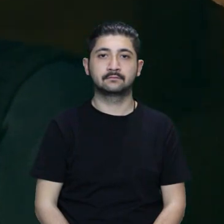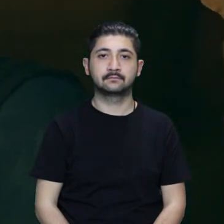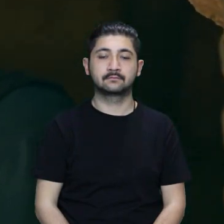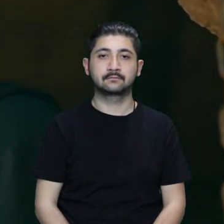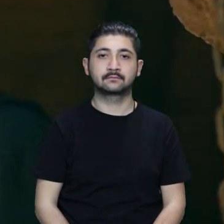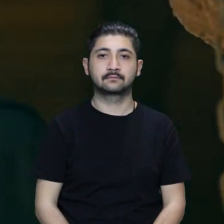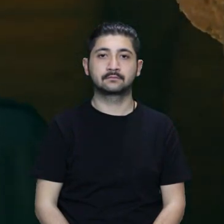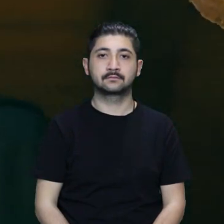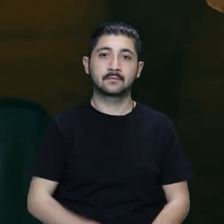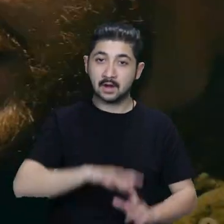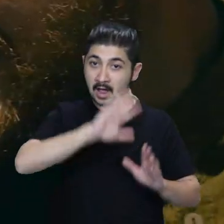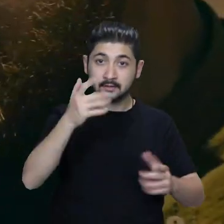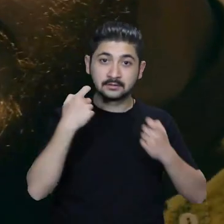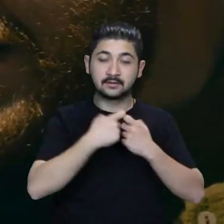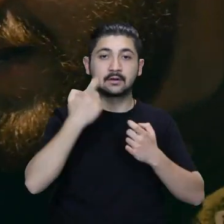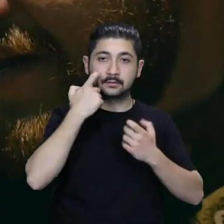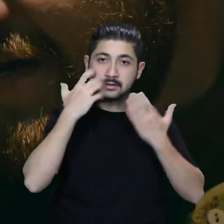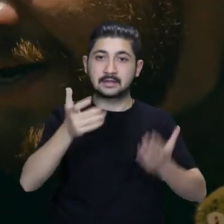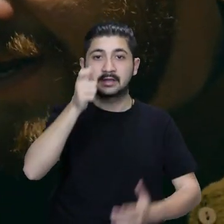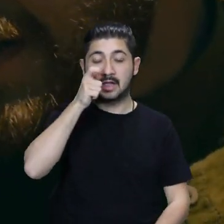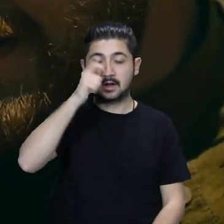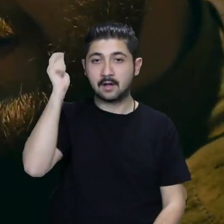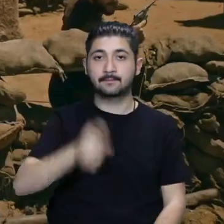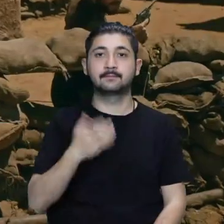Gazamız mübarek olsun.